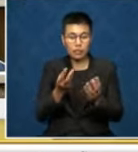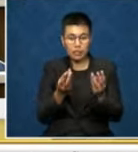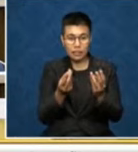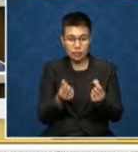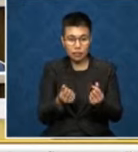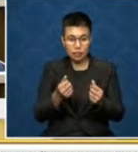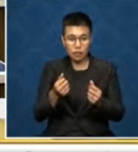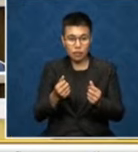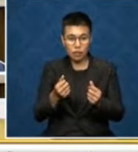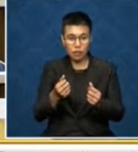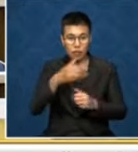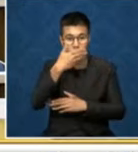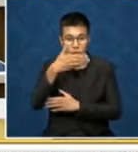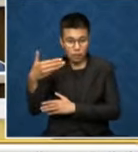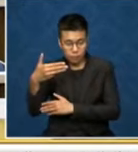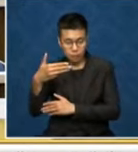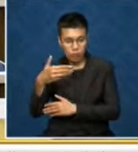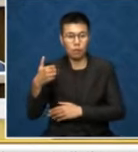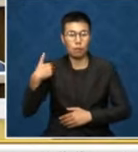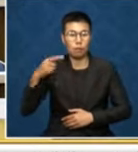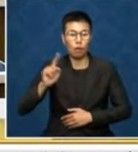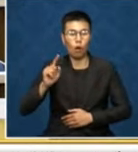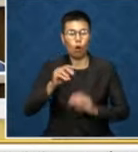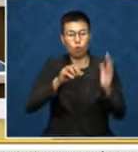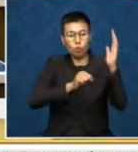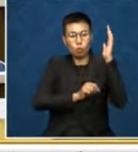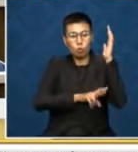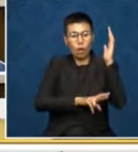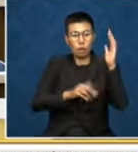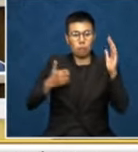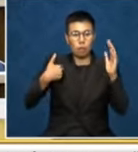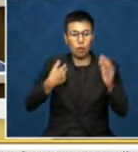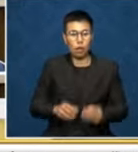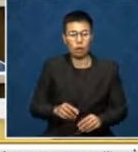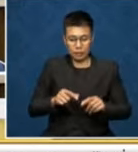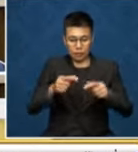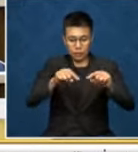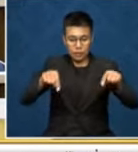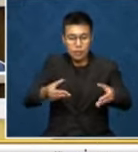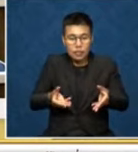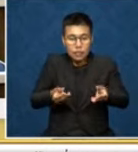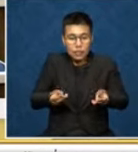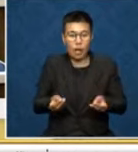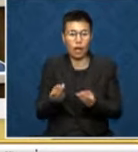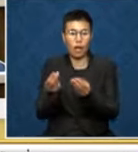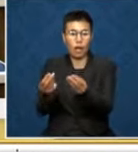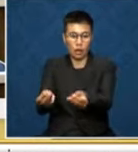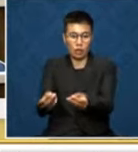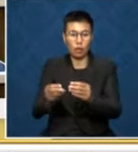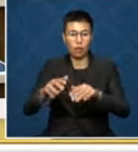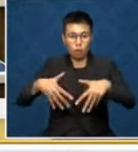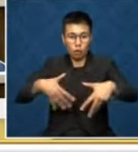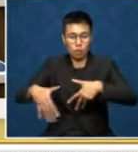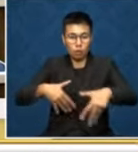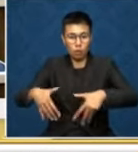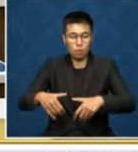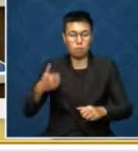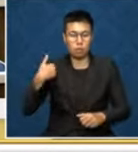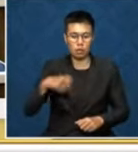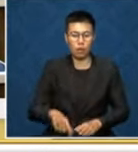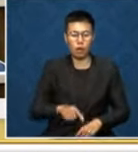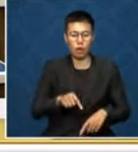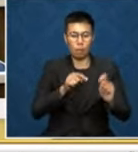านีได้เร่งรัดในเรื่องของการที่จะจัดสรรที่ดินให้กับพี่น้องประชาชนในเขตพื้นที่ตำบลบางสวรรค์เนื่องจากว่าห